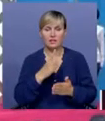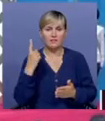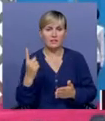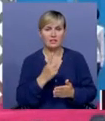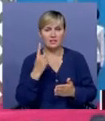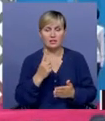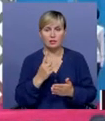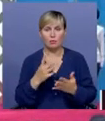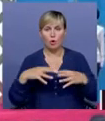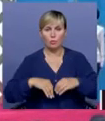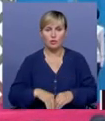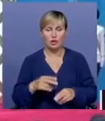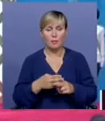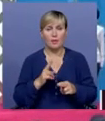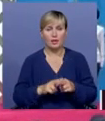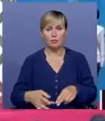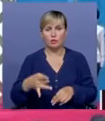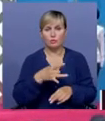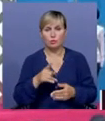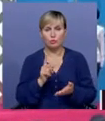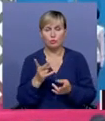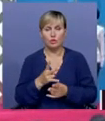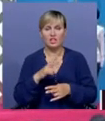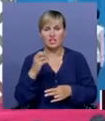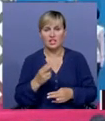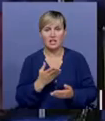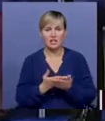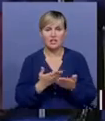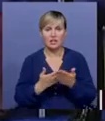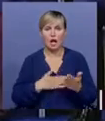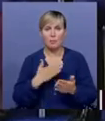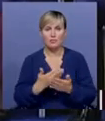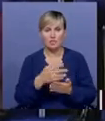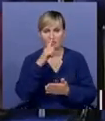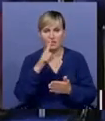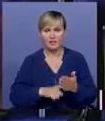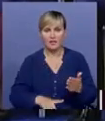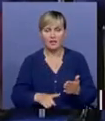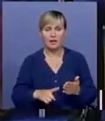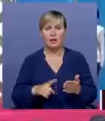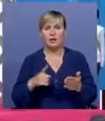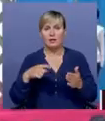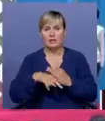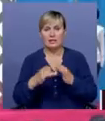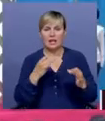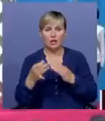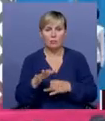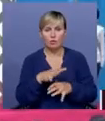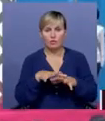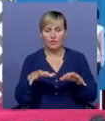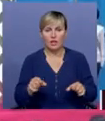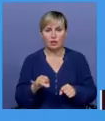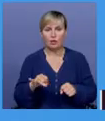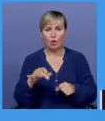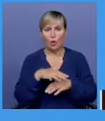и нерасколотом обществе. Поэтому республике нужен Национальный совет общественного доверия. Некая платформа диалога между властью и